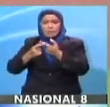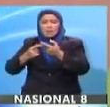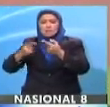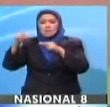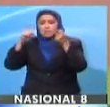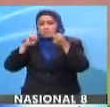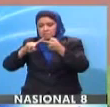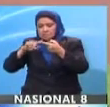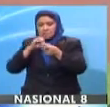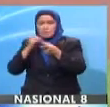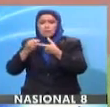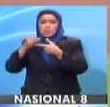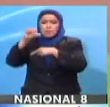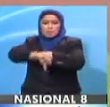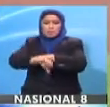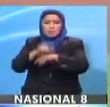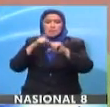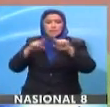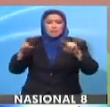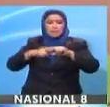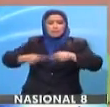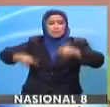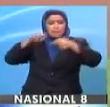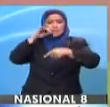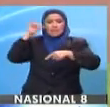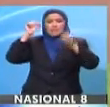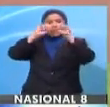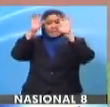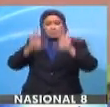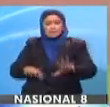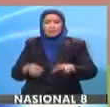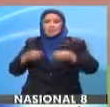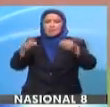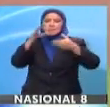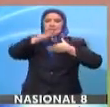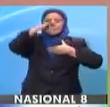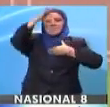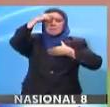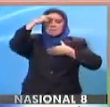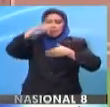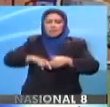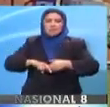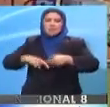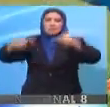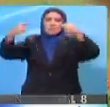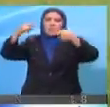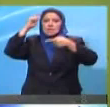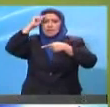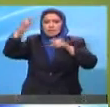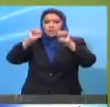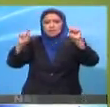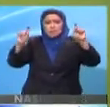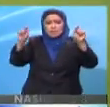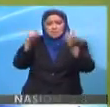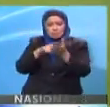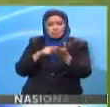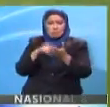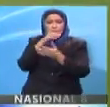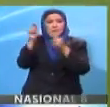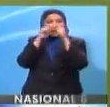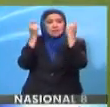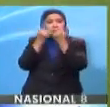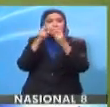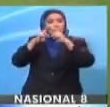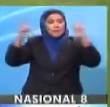tadi setidak-tidaknya memberikan ctikan semangat sebelum melayan kunjungan Terengganu Sabtu ini perak pula pasukan paling Cemerlang malam